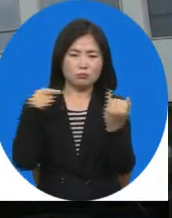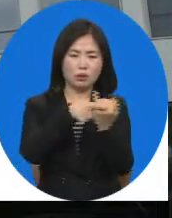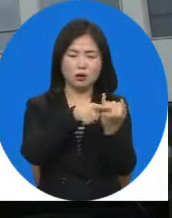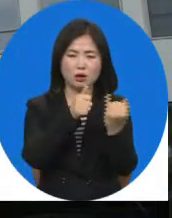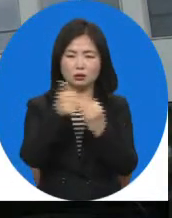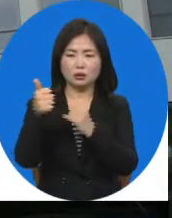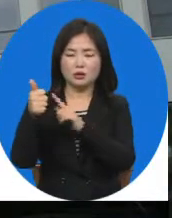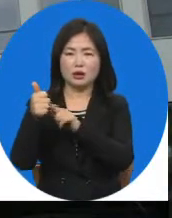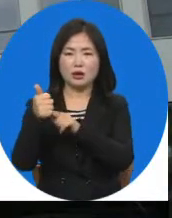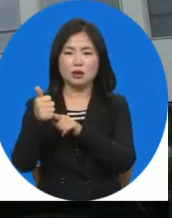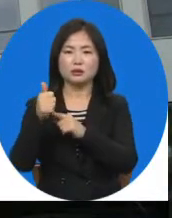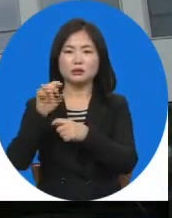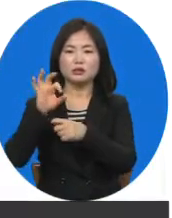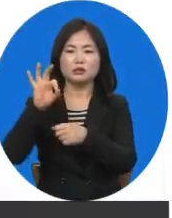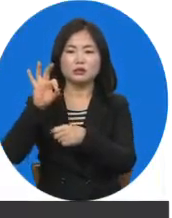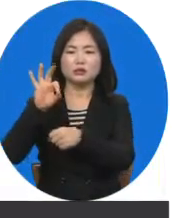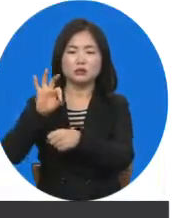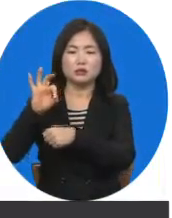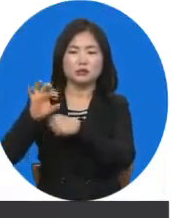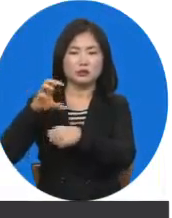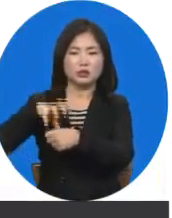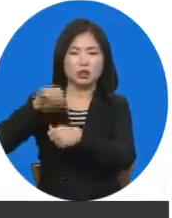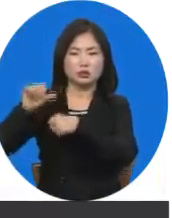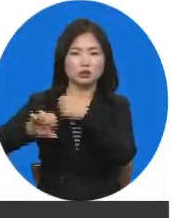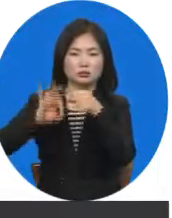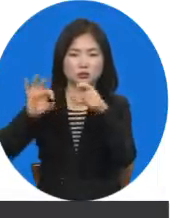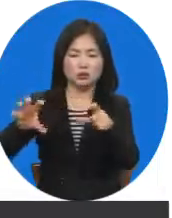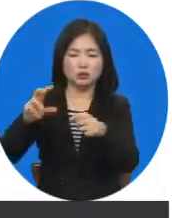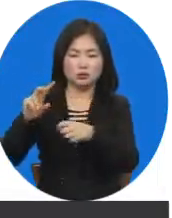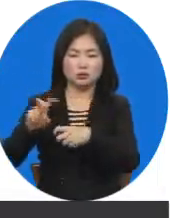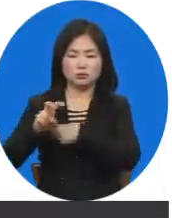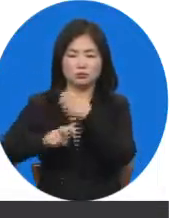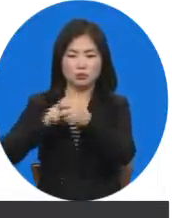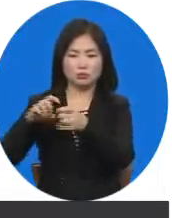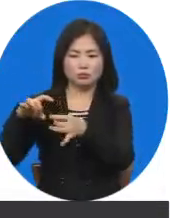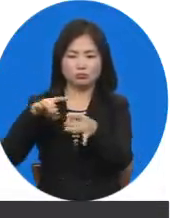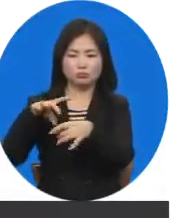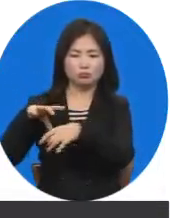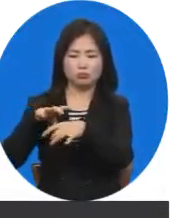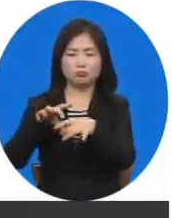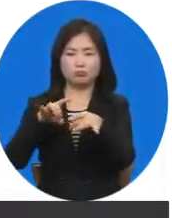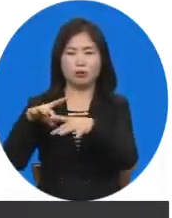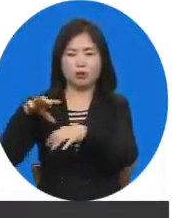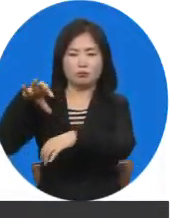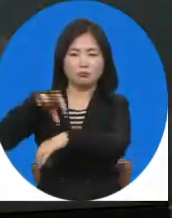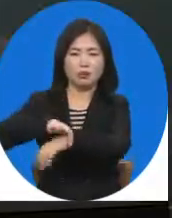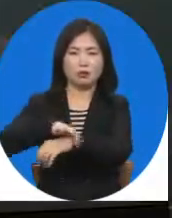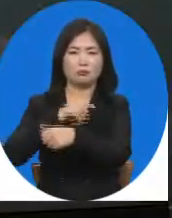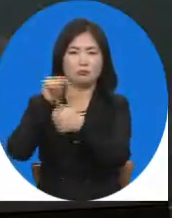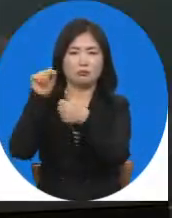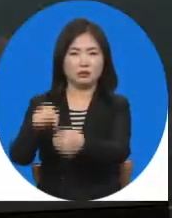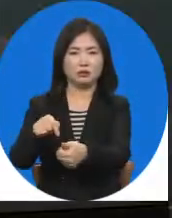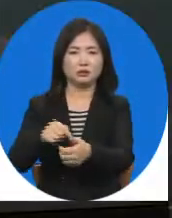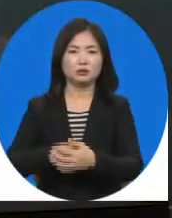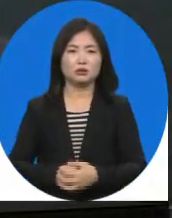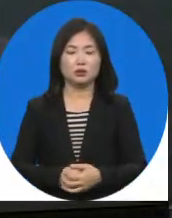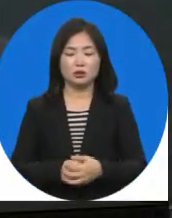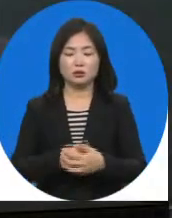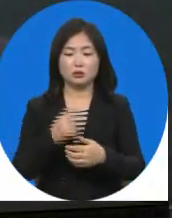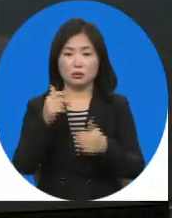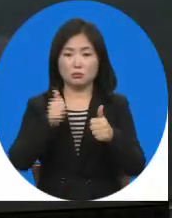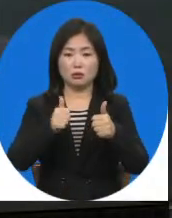뜻을 a 씨에게 징역 10년을 선고하고 20년 동안 위치추적 전자장치 부착을 명령했습니다